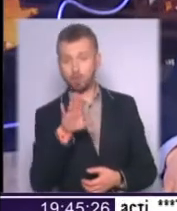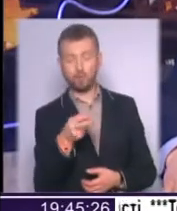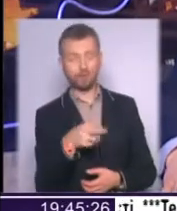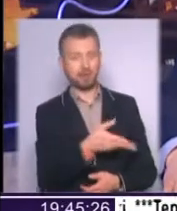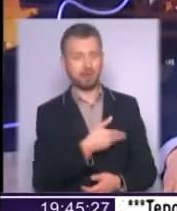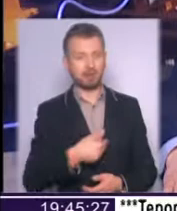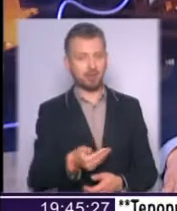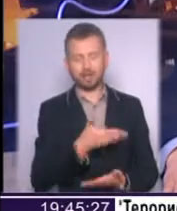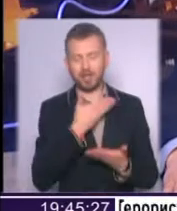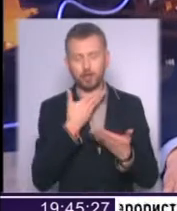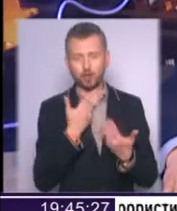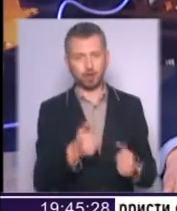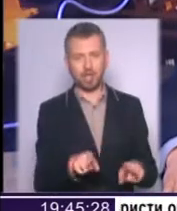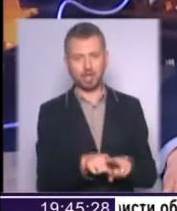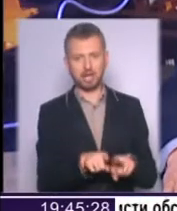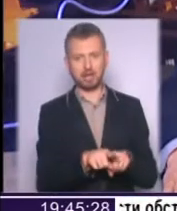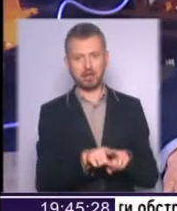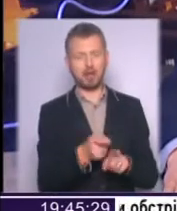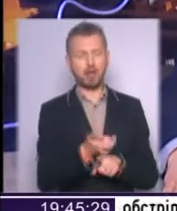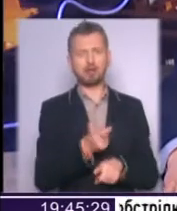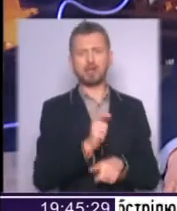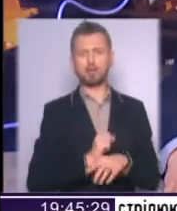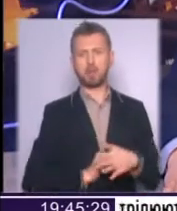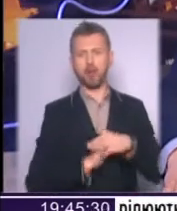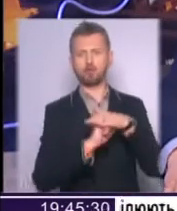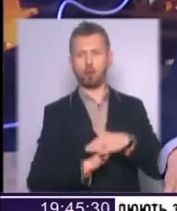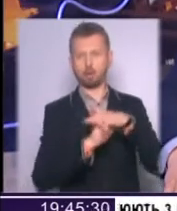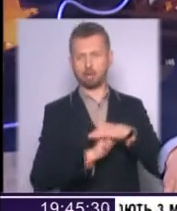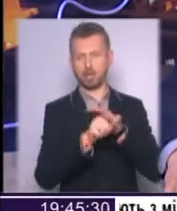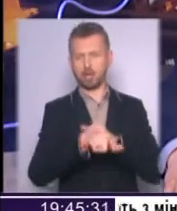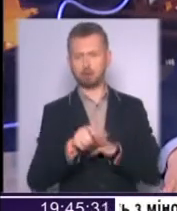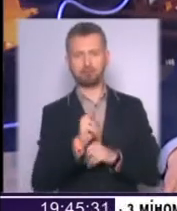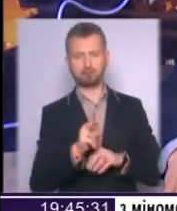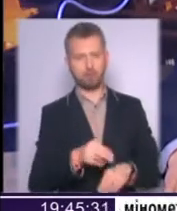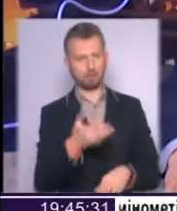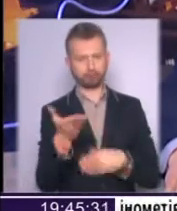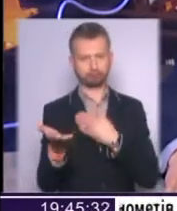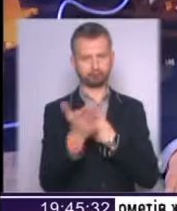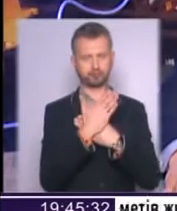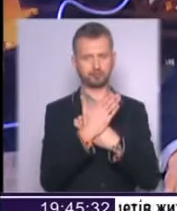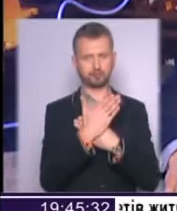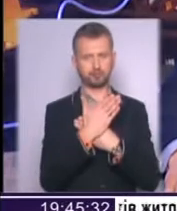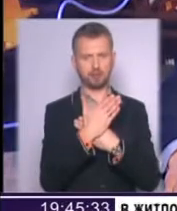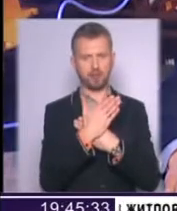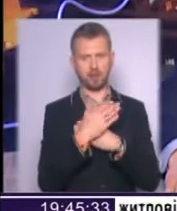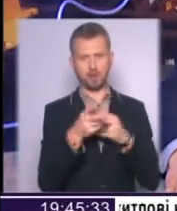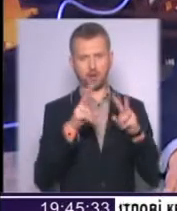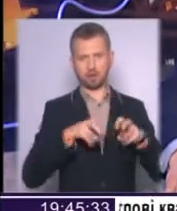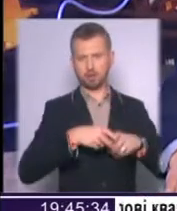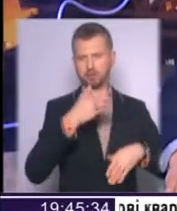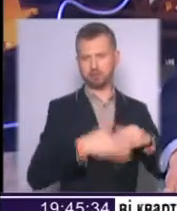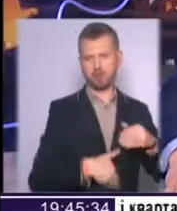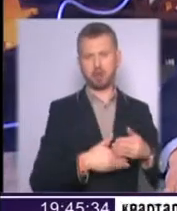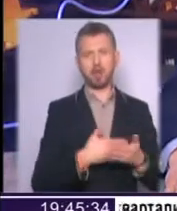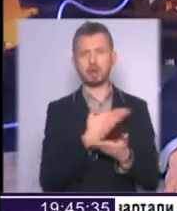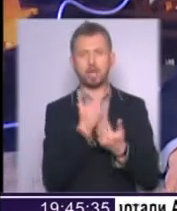існує, скажімо, таких гіперавторитетів, які б, скажімо так, дали наказ нам згорнути якесь розслідування, не існує